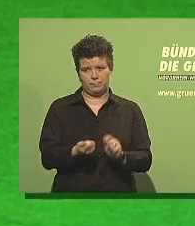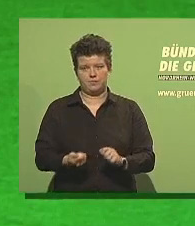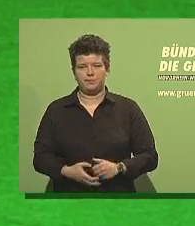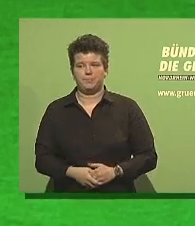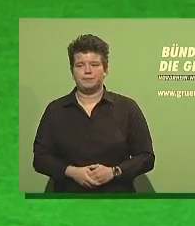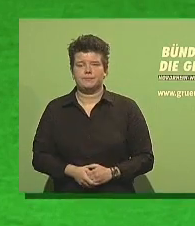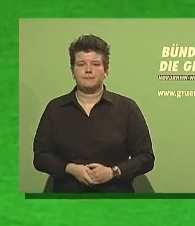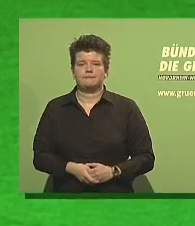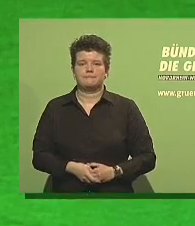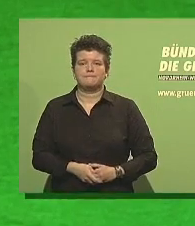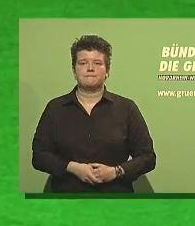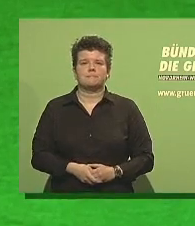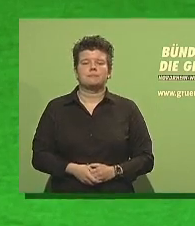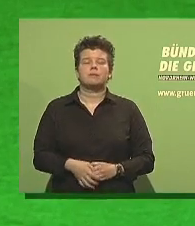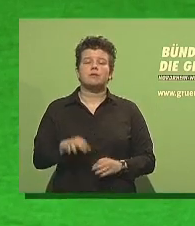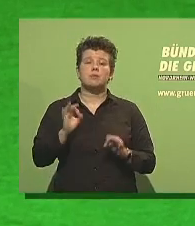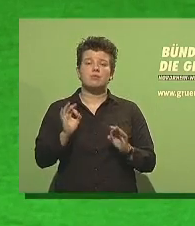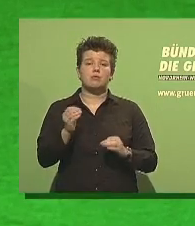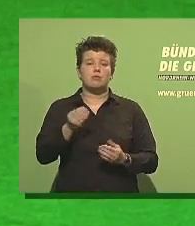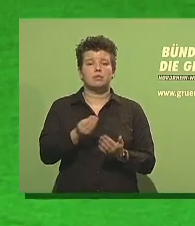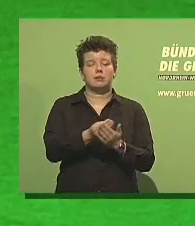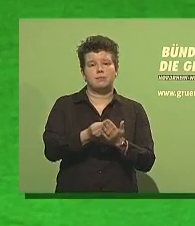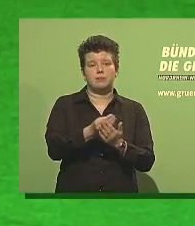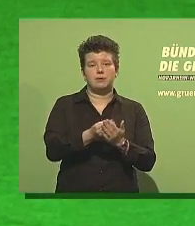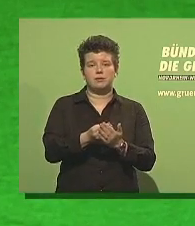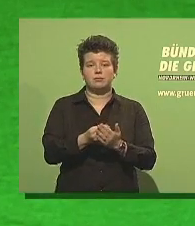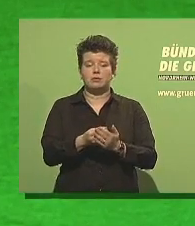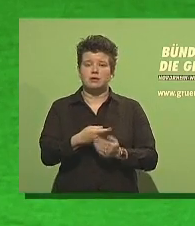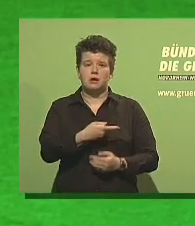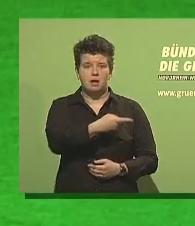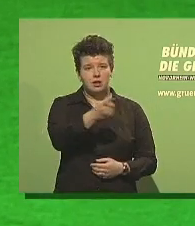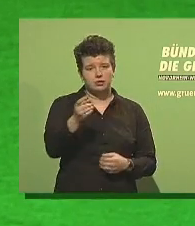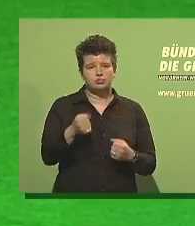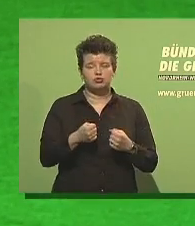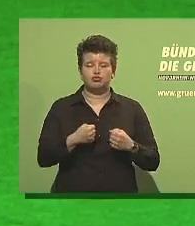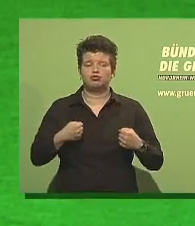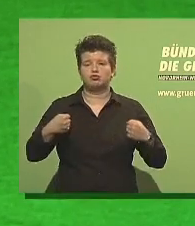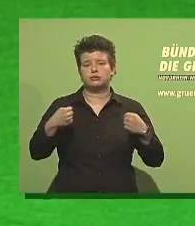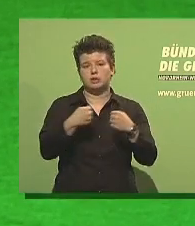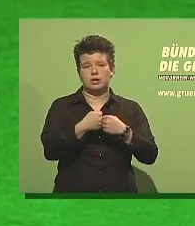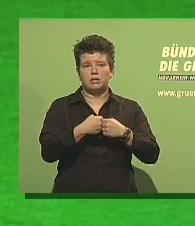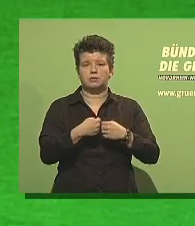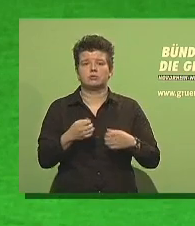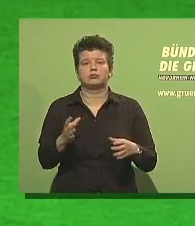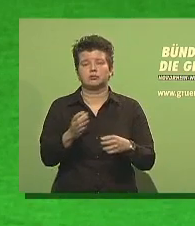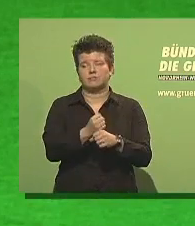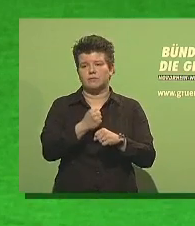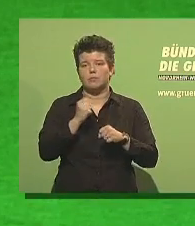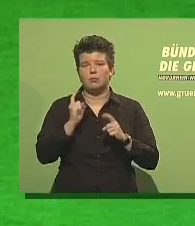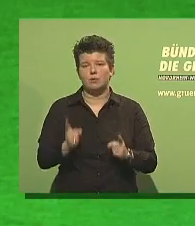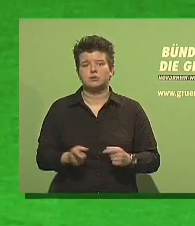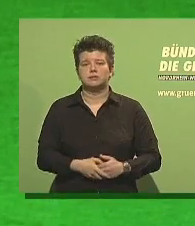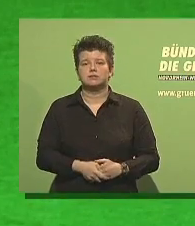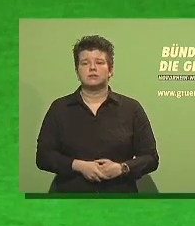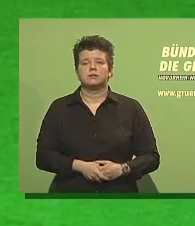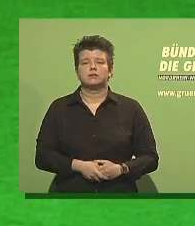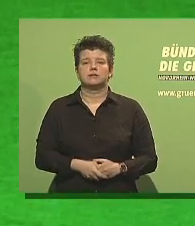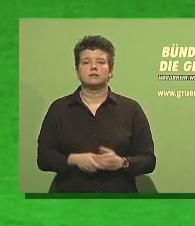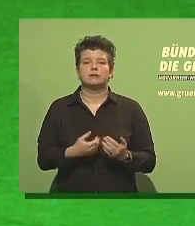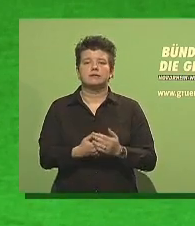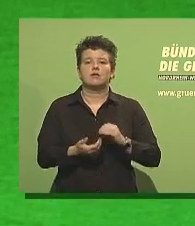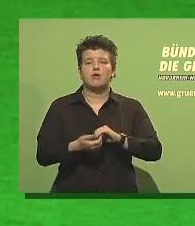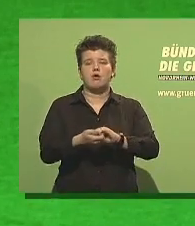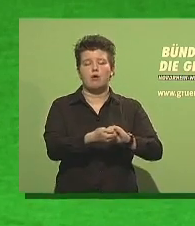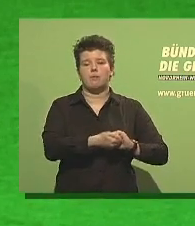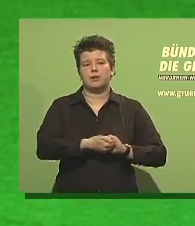Gute Bildung ist gesamtstaatliche Aufgabe. Darum kämpfe ich so gegen das Kooperationsverbot im Grundgesetz.